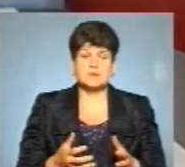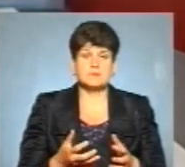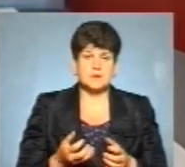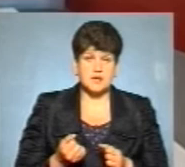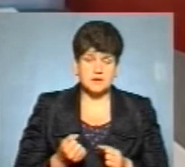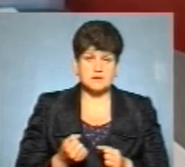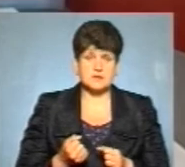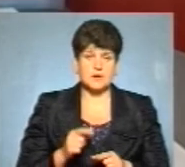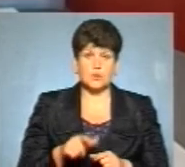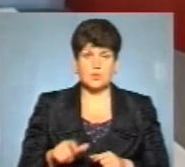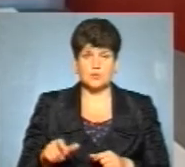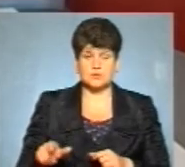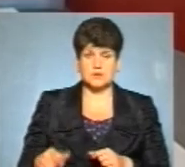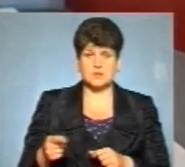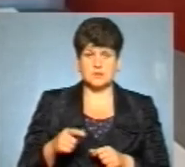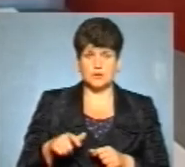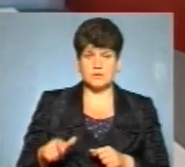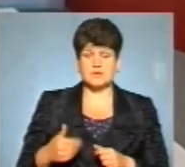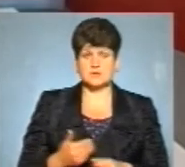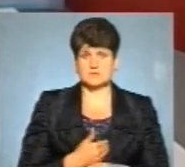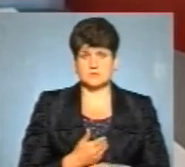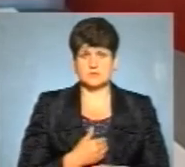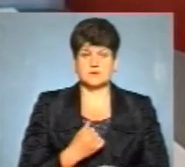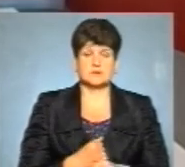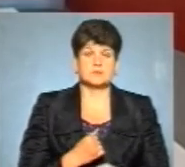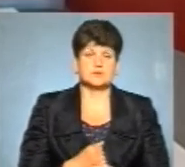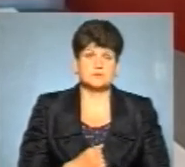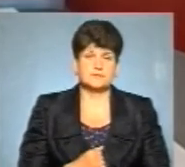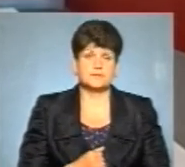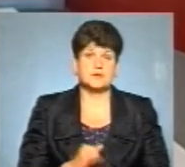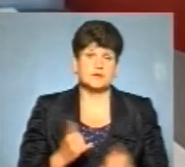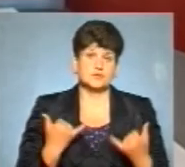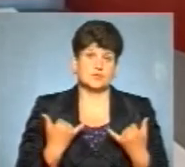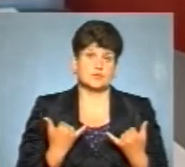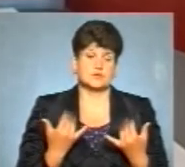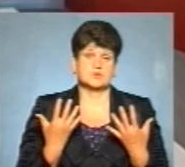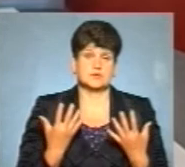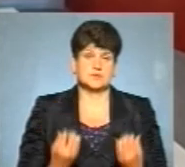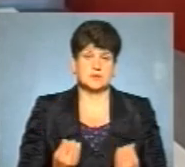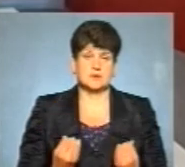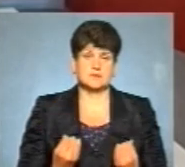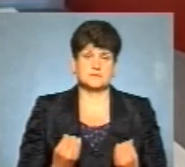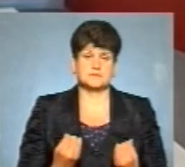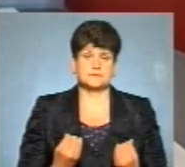просто людей, тернополян, які виявили бажання працювати. І на сьогоднішній день